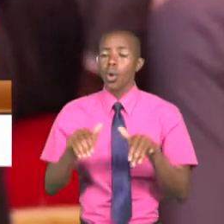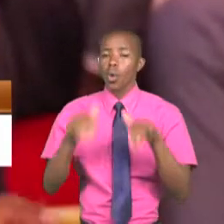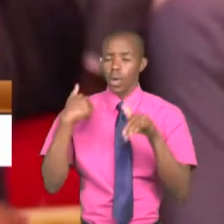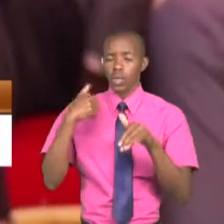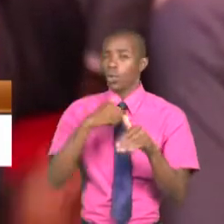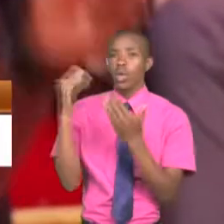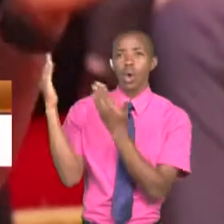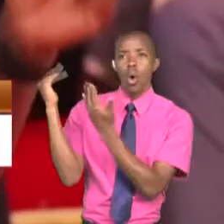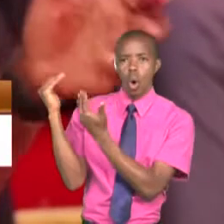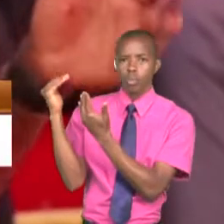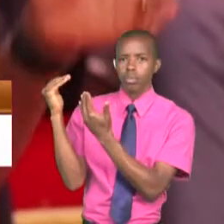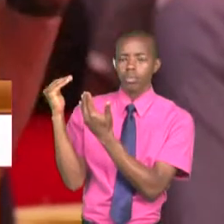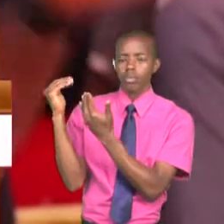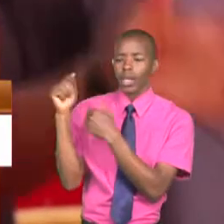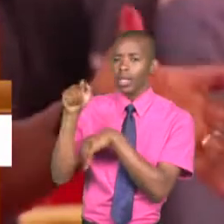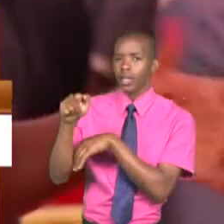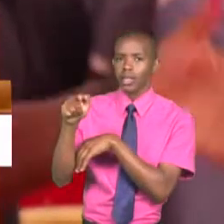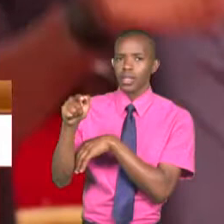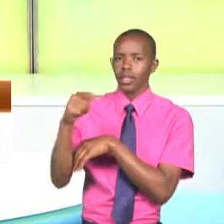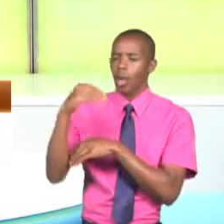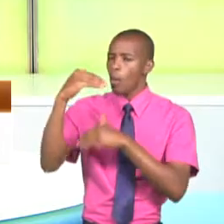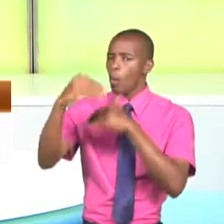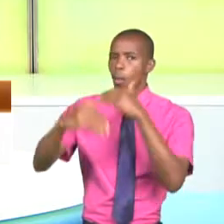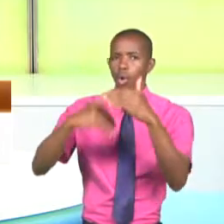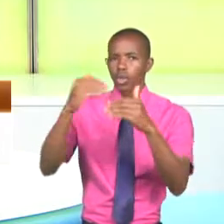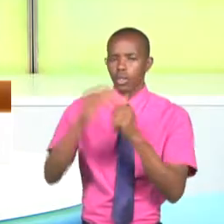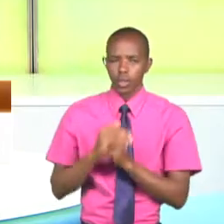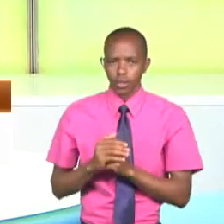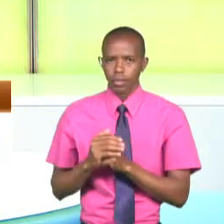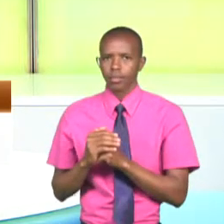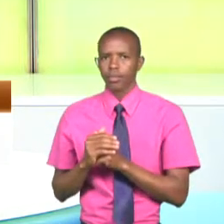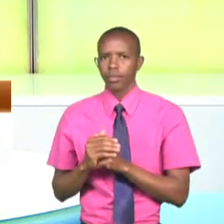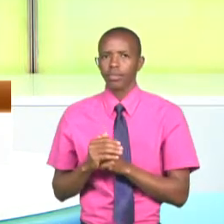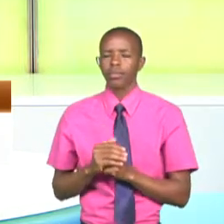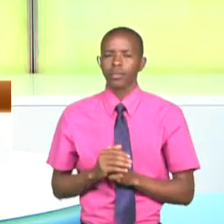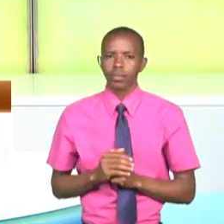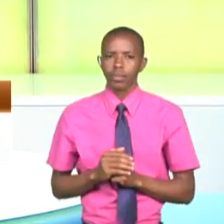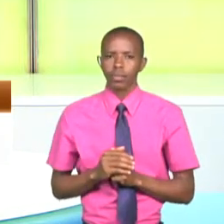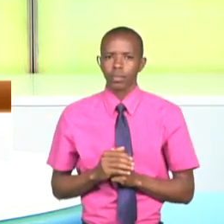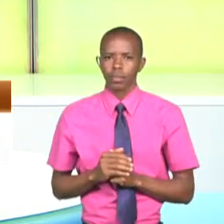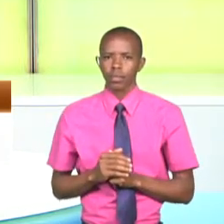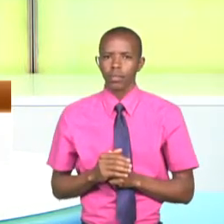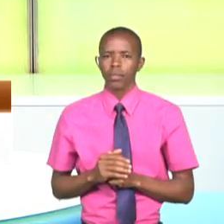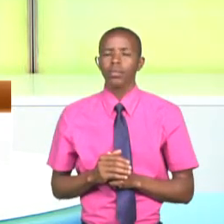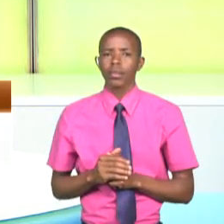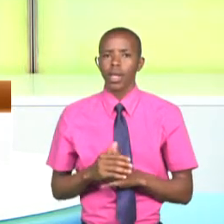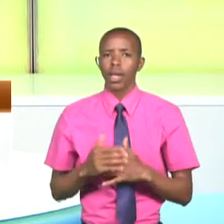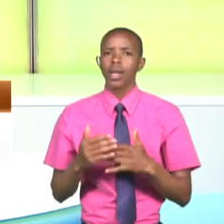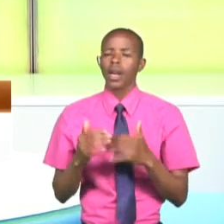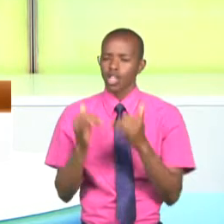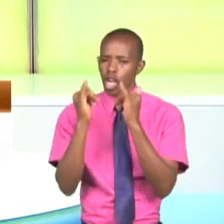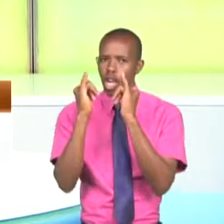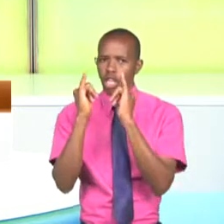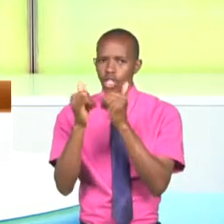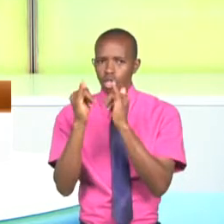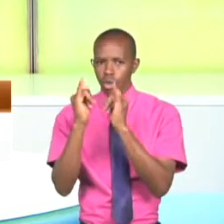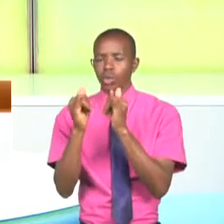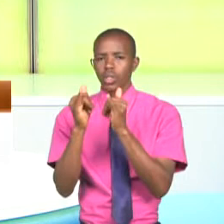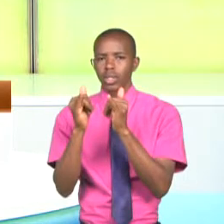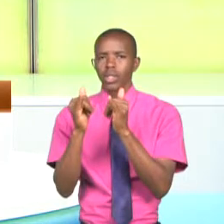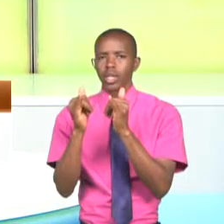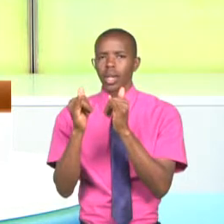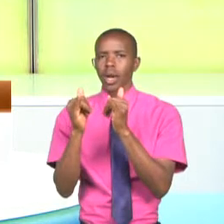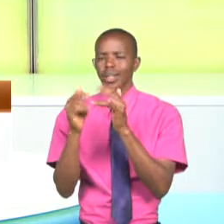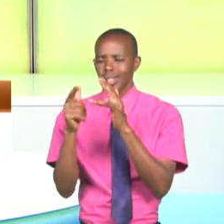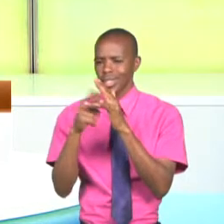hoping that this process. Meli ya Switch adhuhuri, mtazamaji, inatia nanga japo